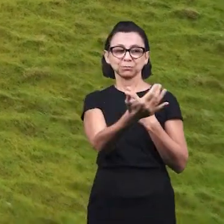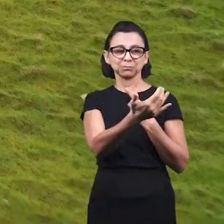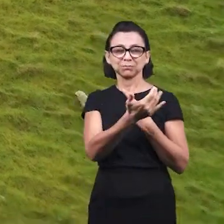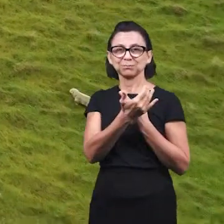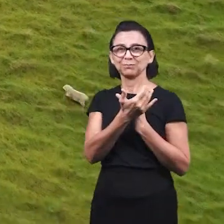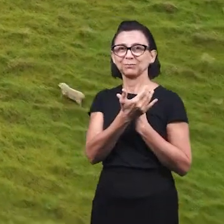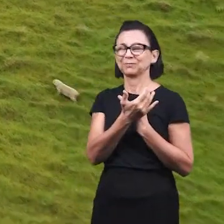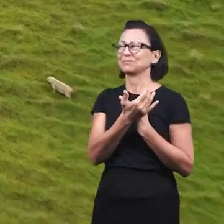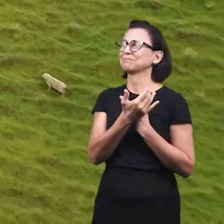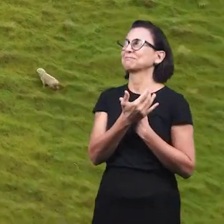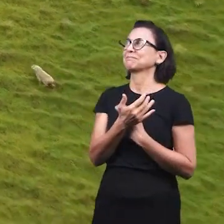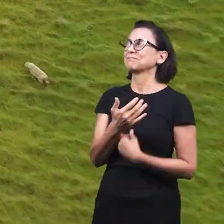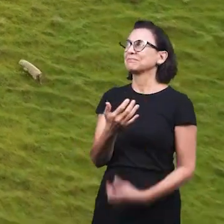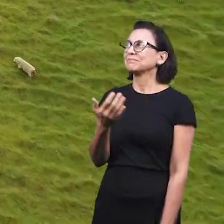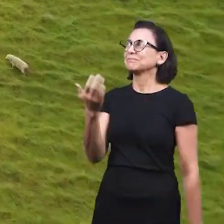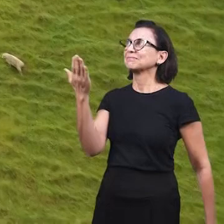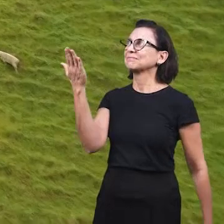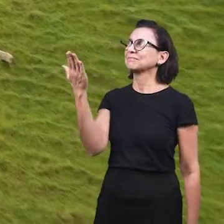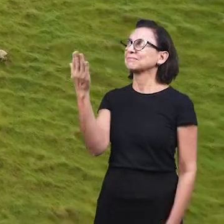Он хранитель наш.